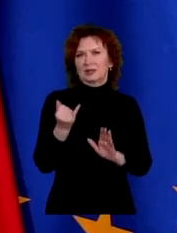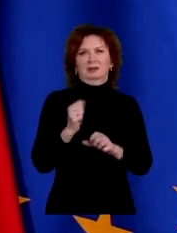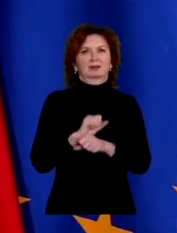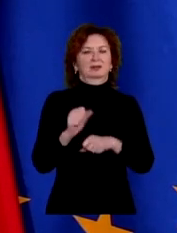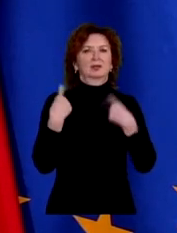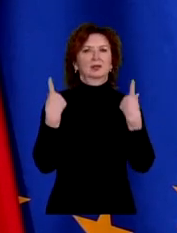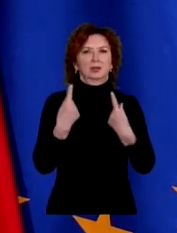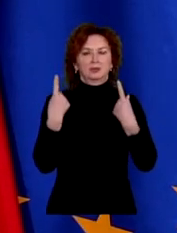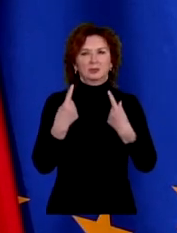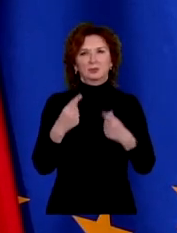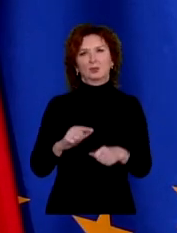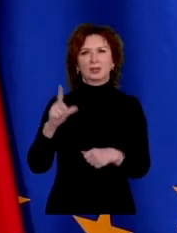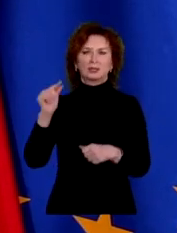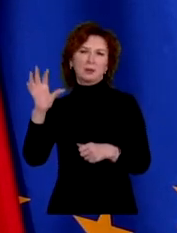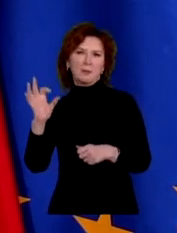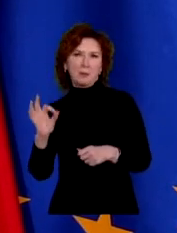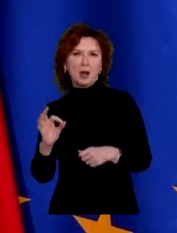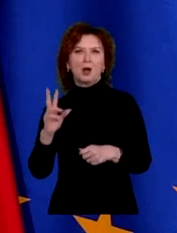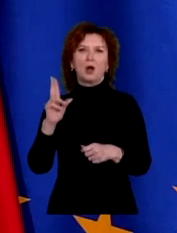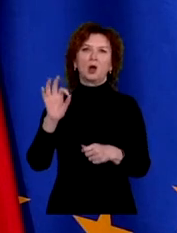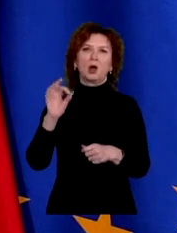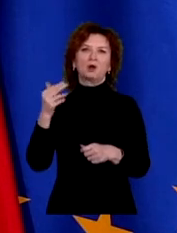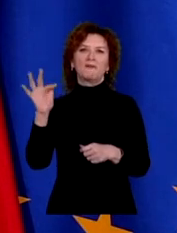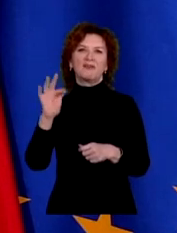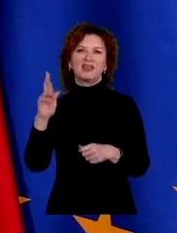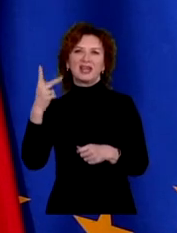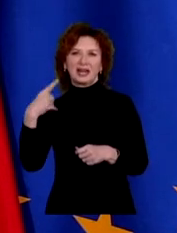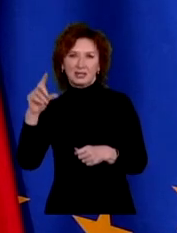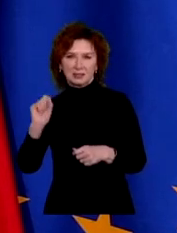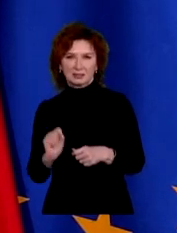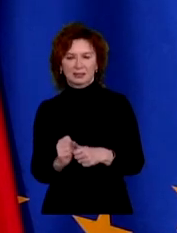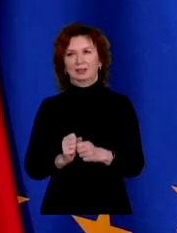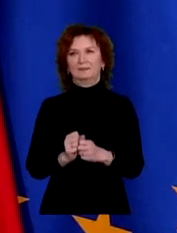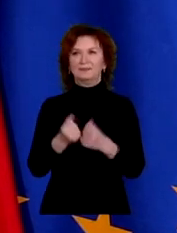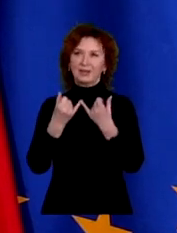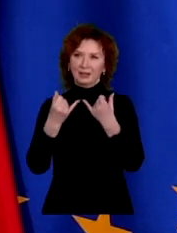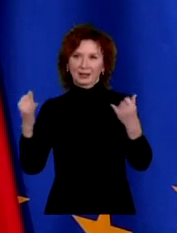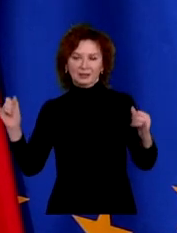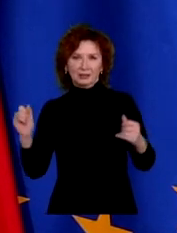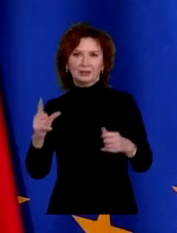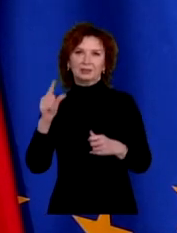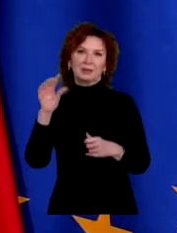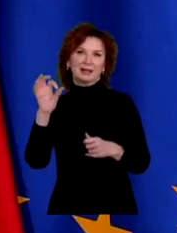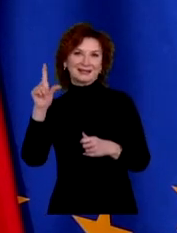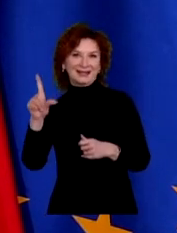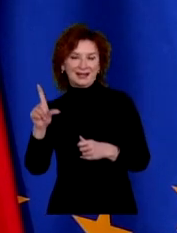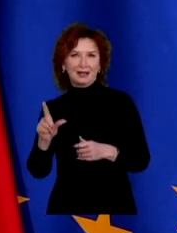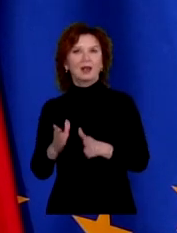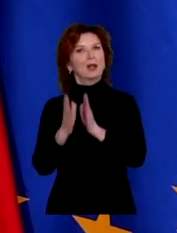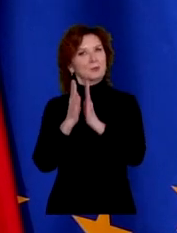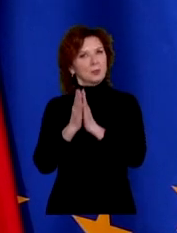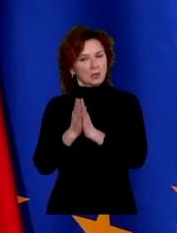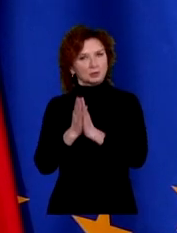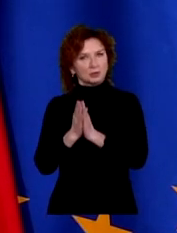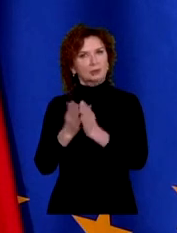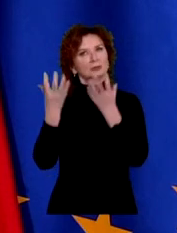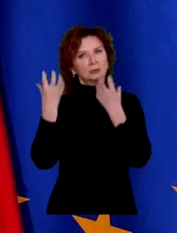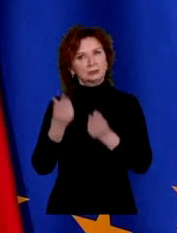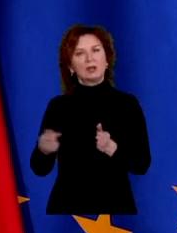Stronnictwo Ludowe, Platforma Obywatelska, Konfederacja, wiele z tych podmiotów politycznych apelują, żądają wręcz szerokiego